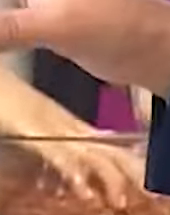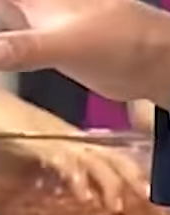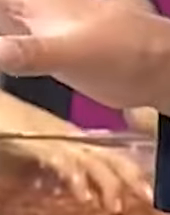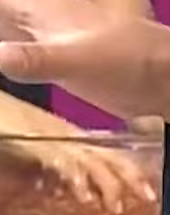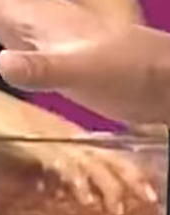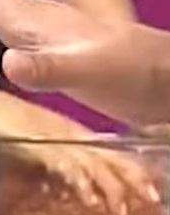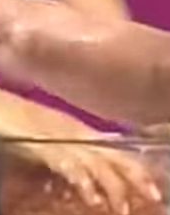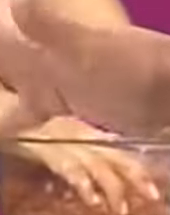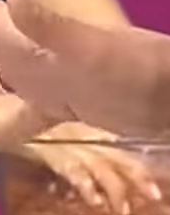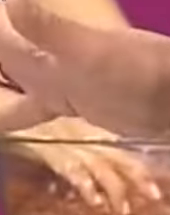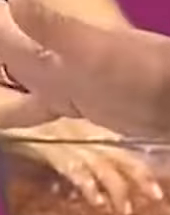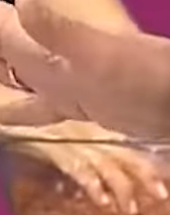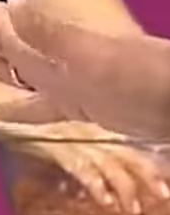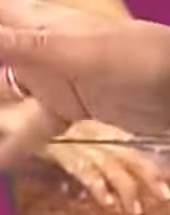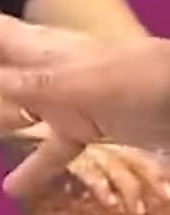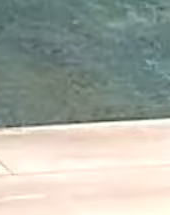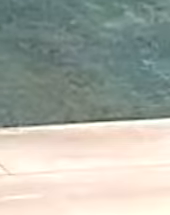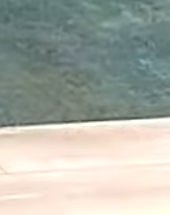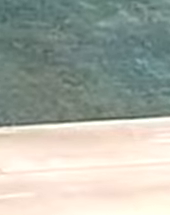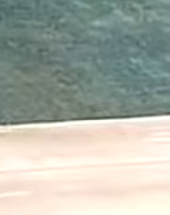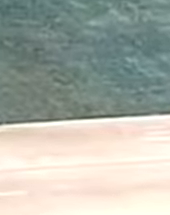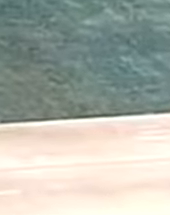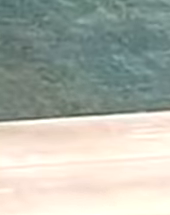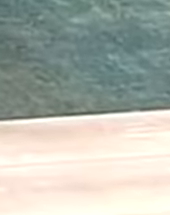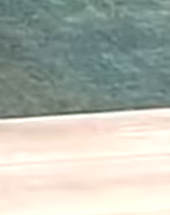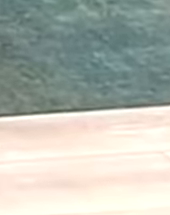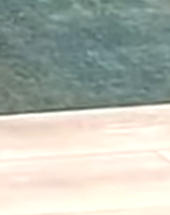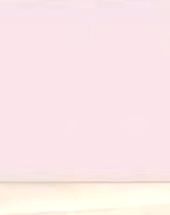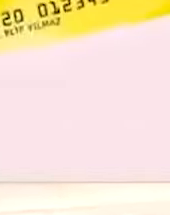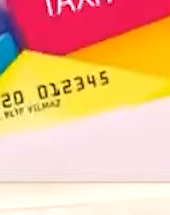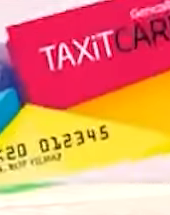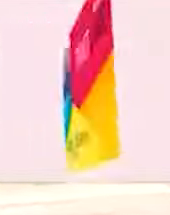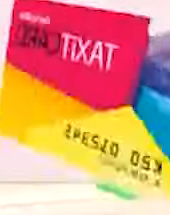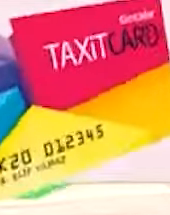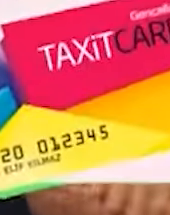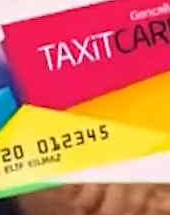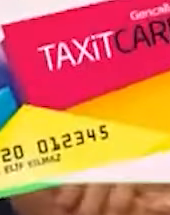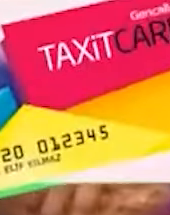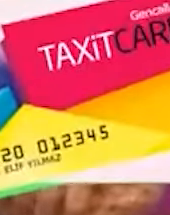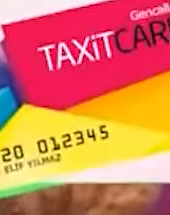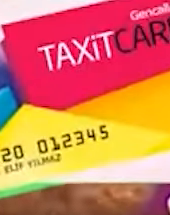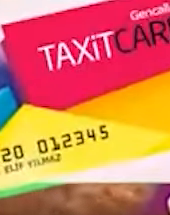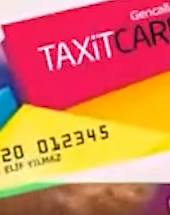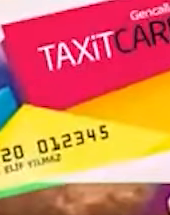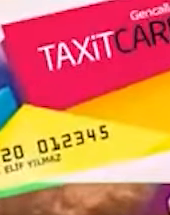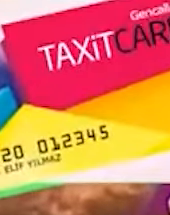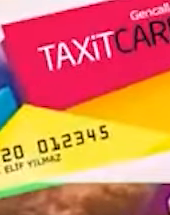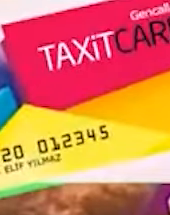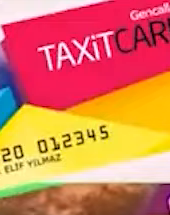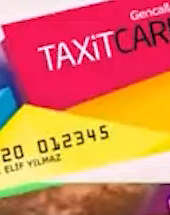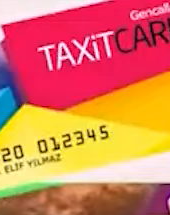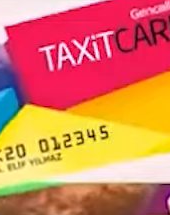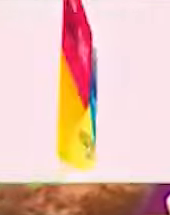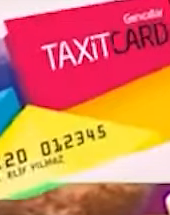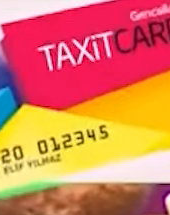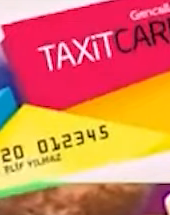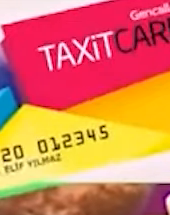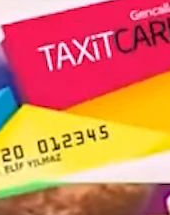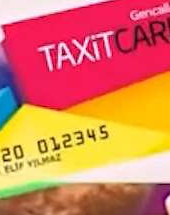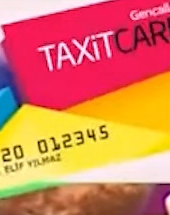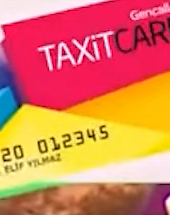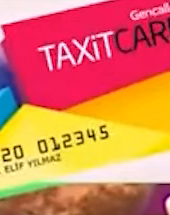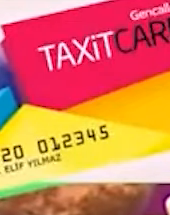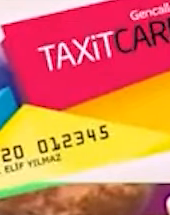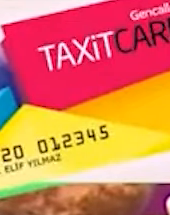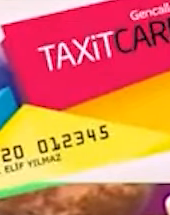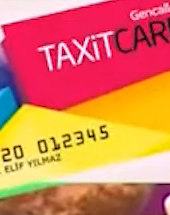büyük zaten. Büyük bir 4 yaşına geldik abi. 4.5. 4.5. Evet. 7 tane istiyorsun. 2.5 ve 1.5. 4.5, 2.5